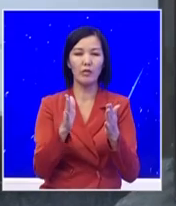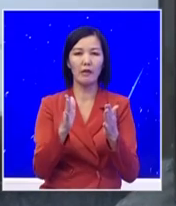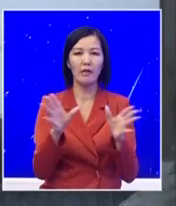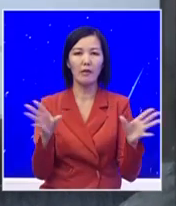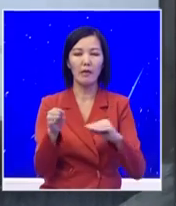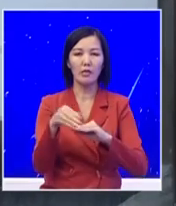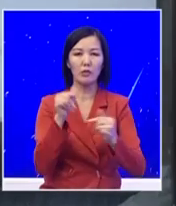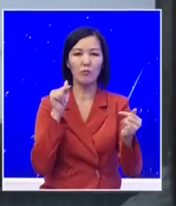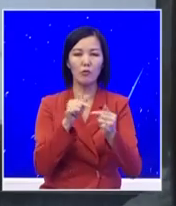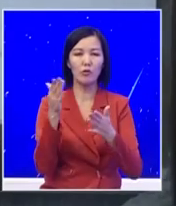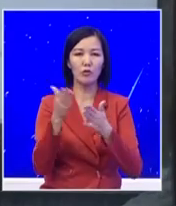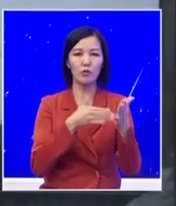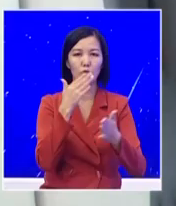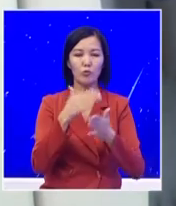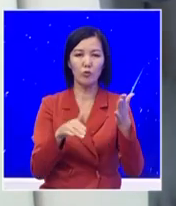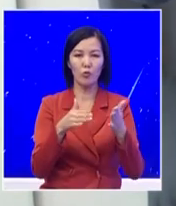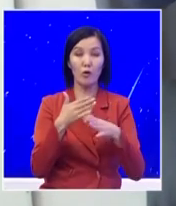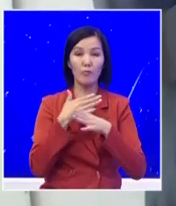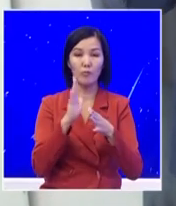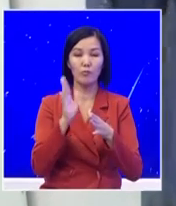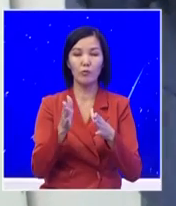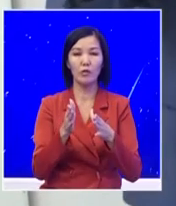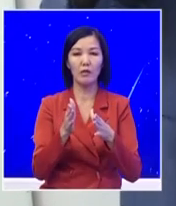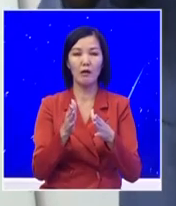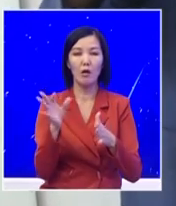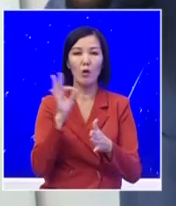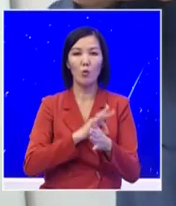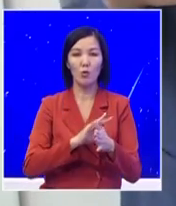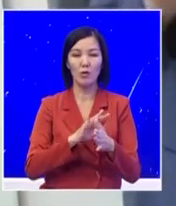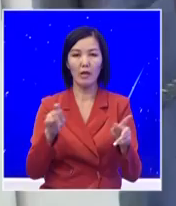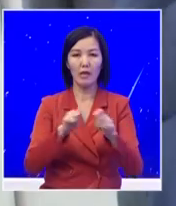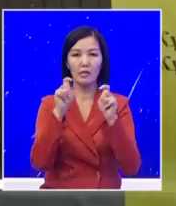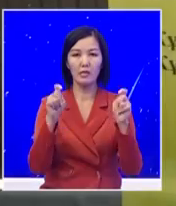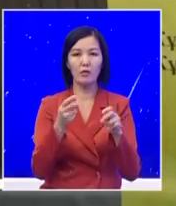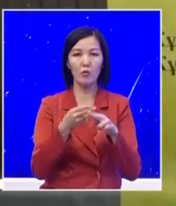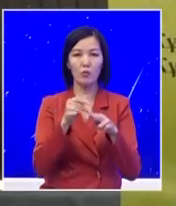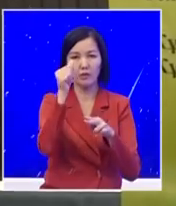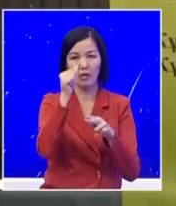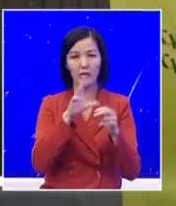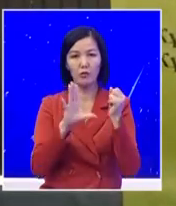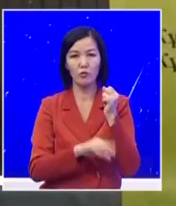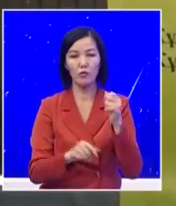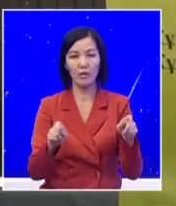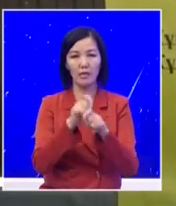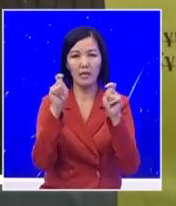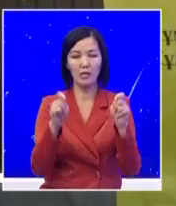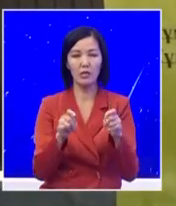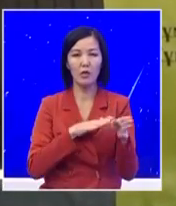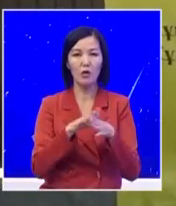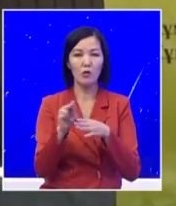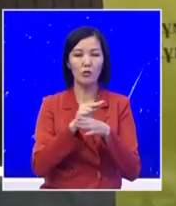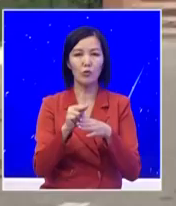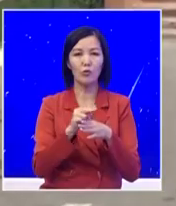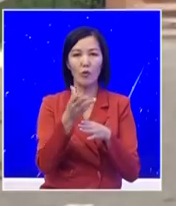сыбайлас жемқорлықты жоюға сеп болады дейді мұндағылар. Қолданысқа осы айдың соңында берілмек. Бұл кентте жөндеу жұмыстары сондай-ақ